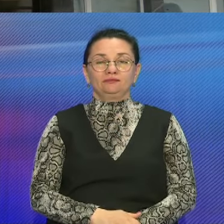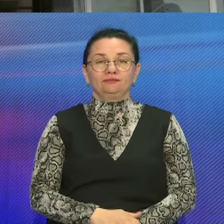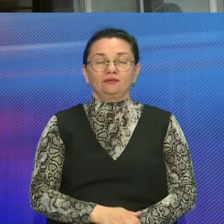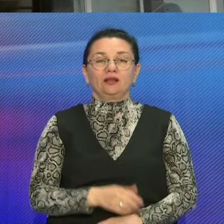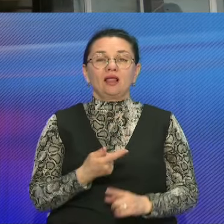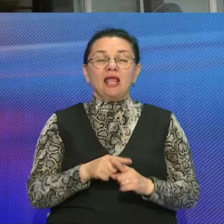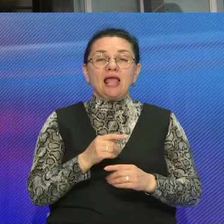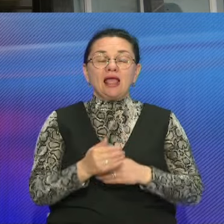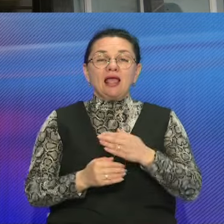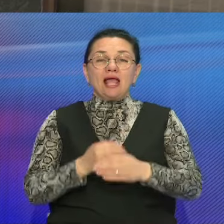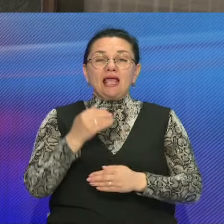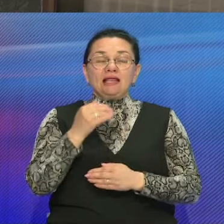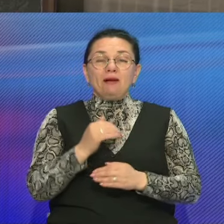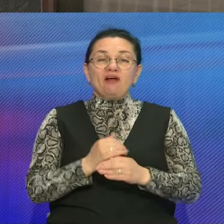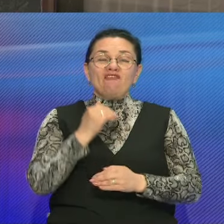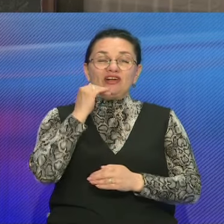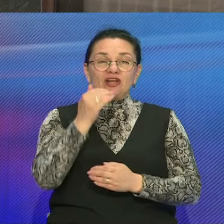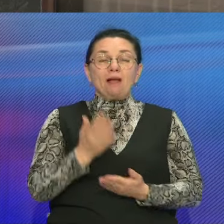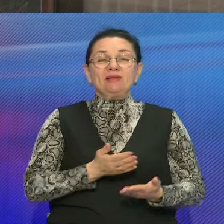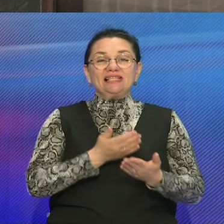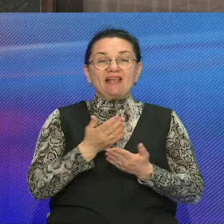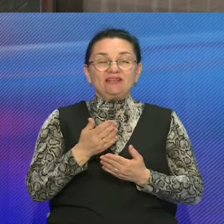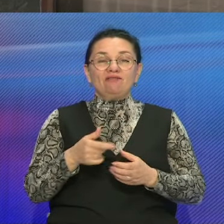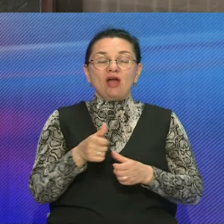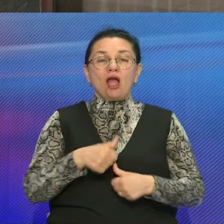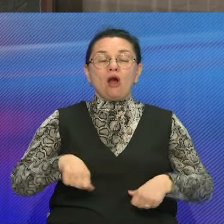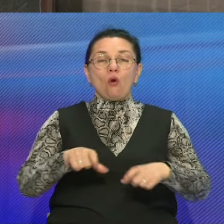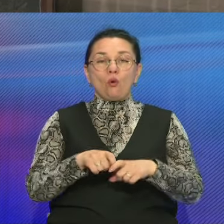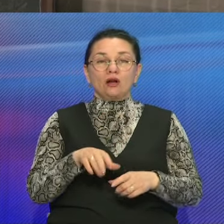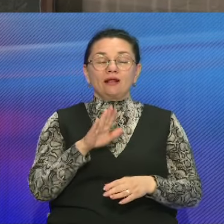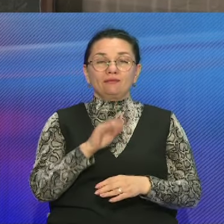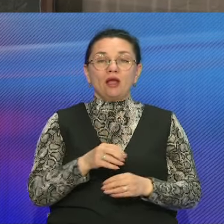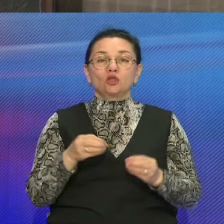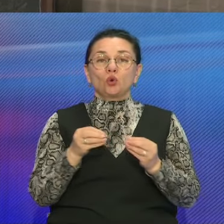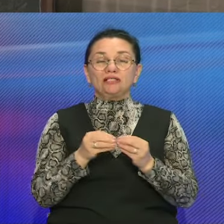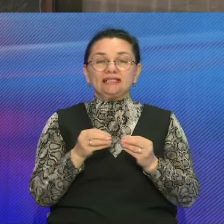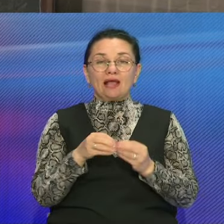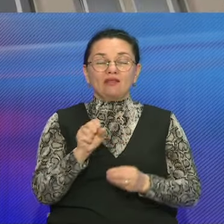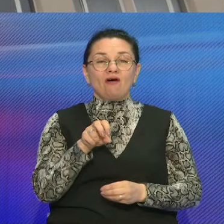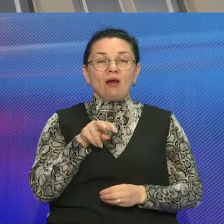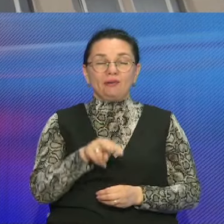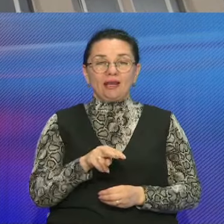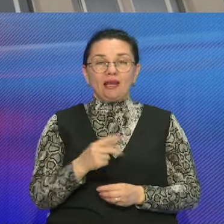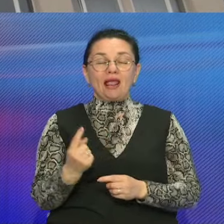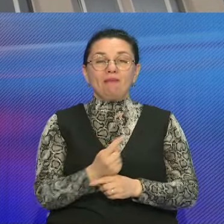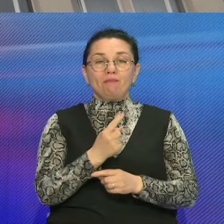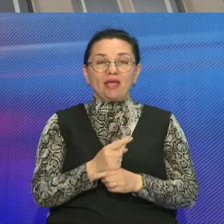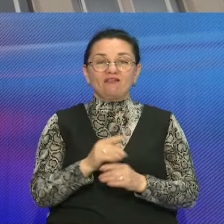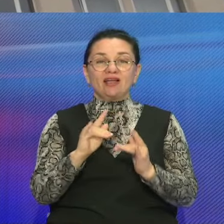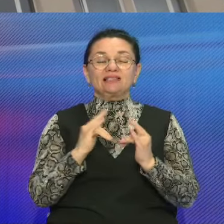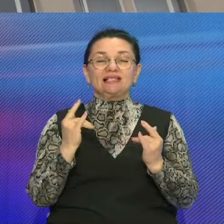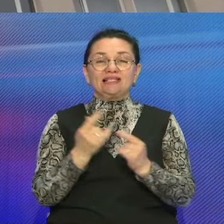Завершальний етап формування вищого представничого органу влади протягнеться по країні по 10 красавіка. Перше посідження